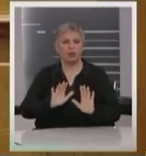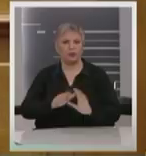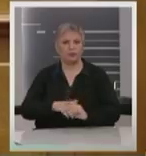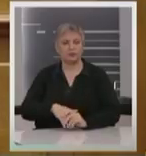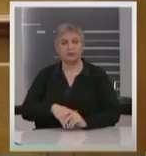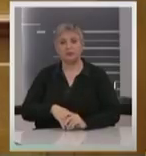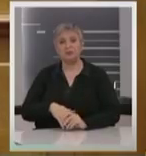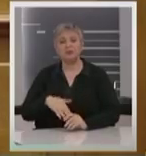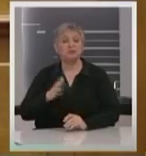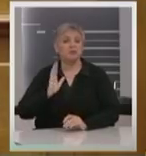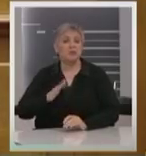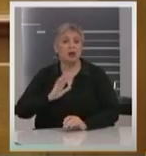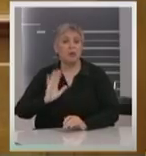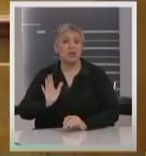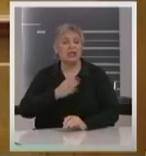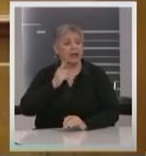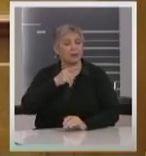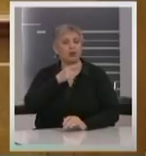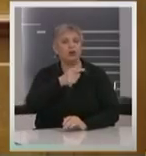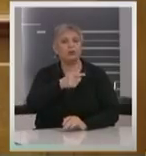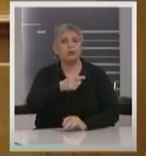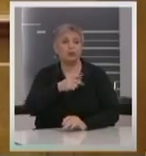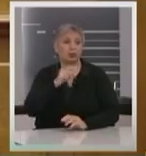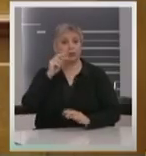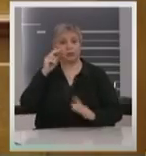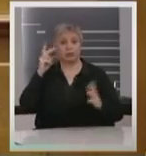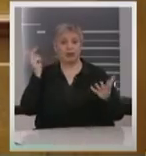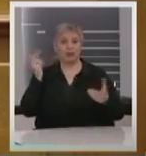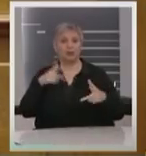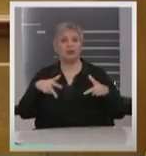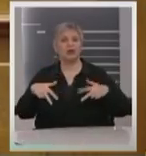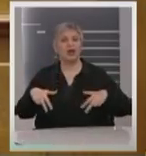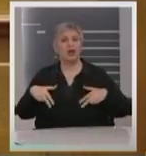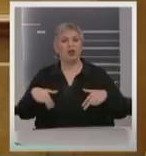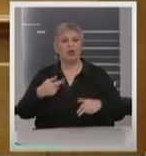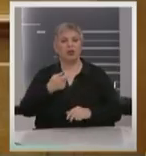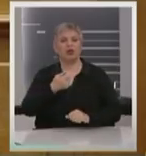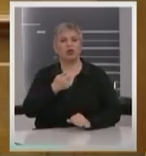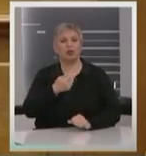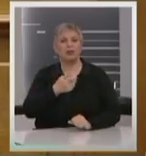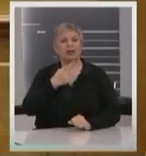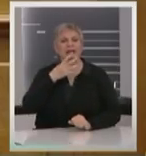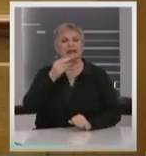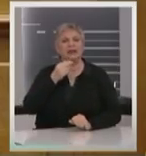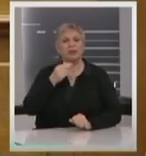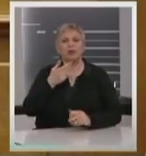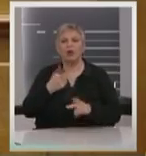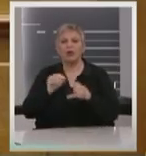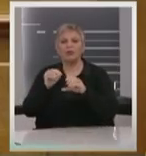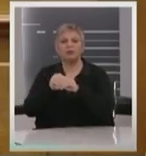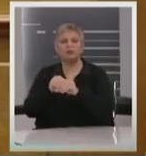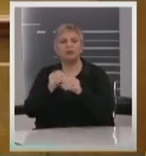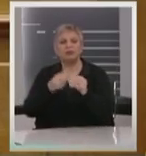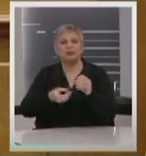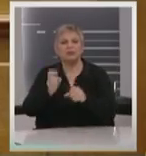το οικονομικό επιτελείο να μου εξηγήσει γιατί πρέπει να παράγουμε μεγαλύτερα πλεονάσματα από